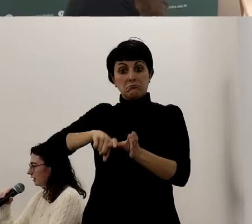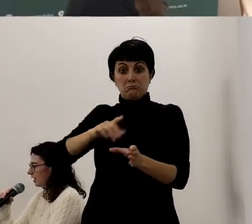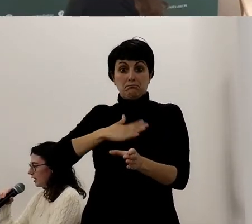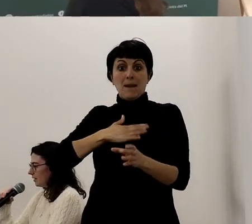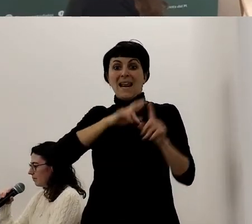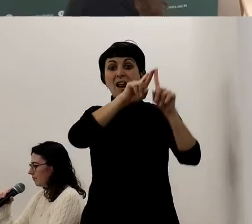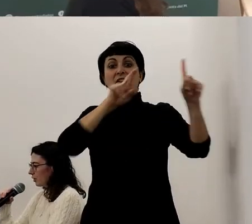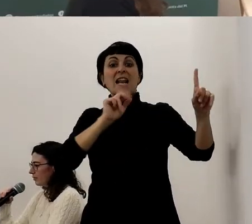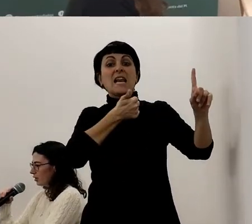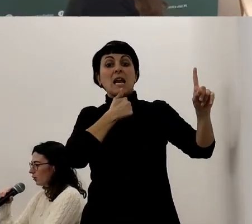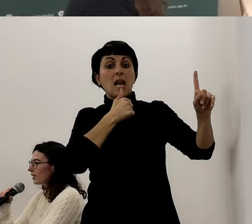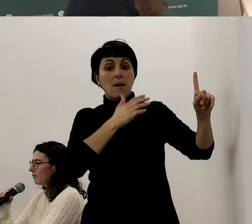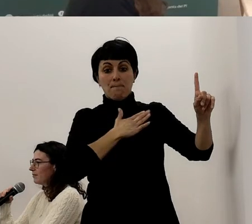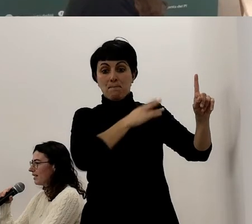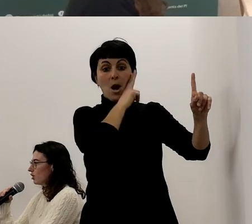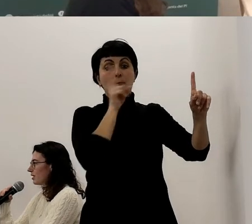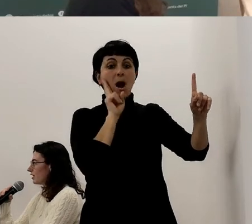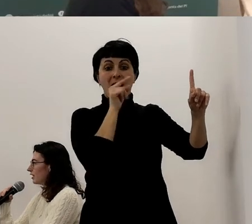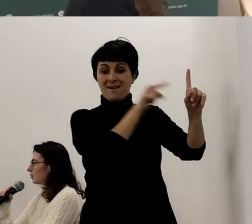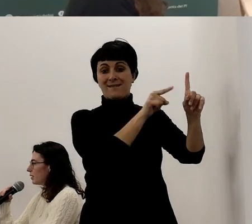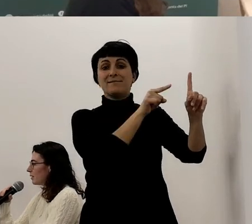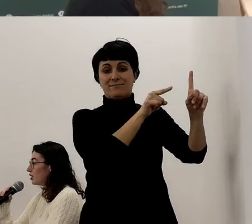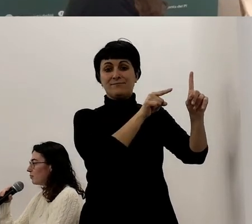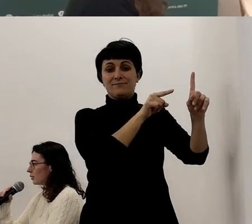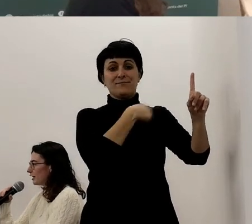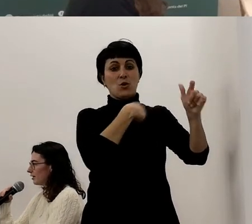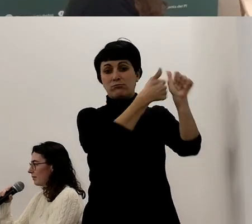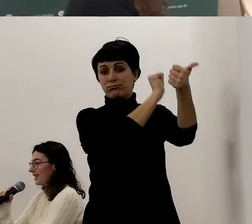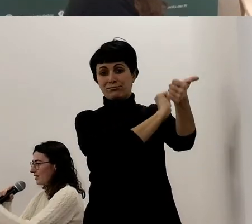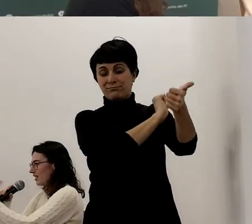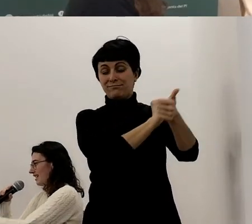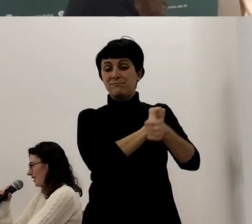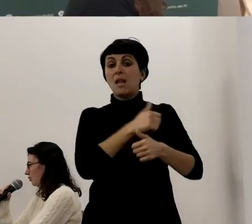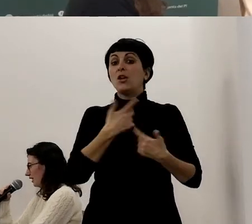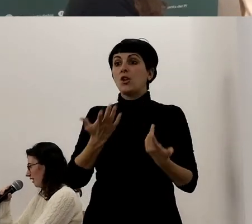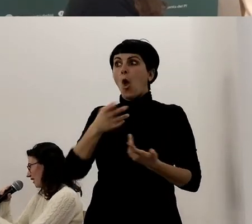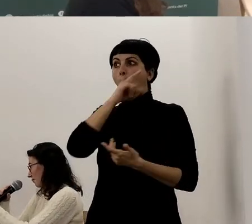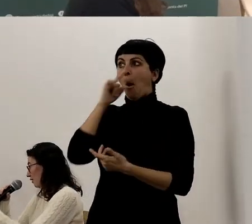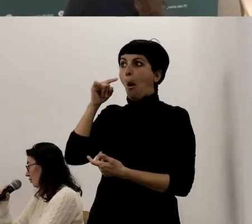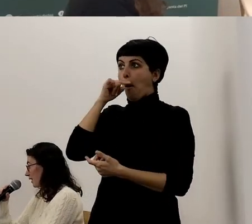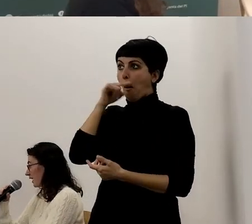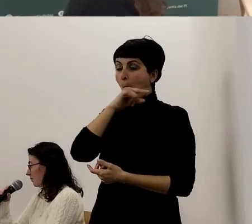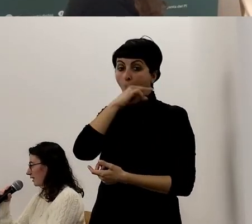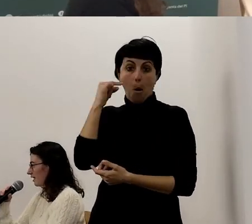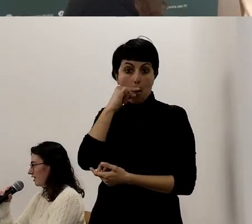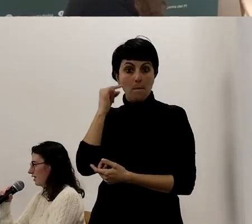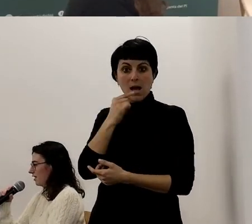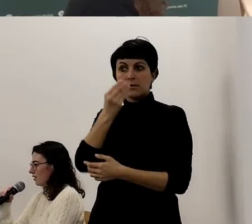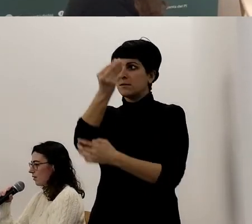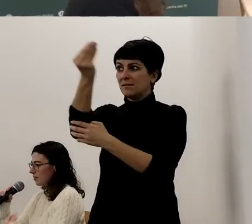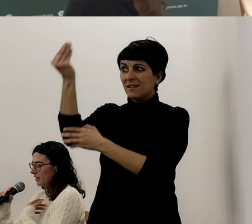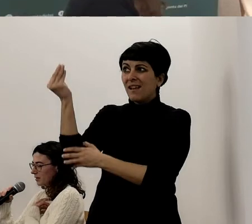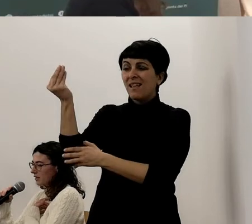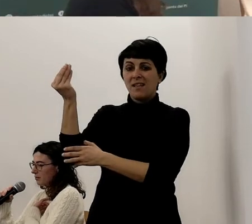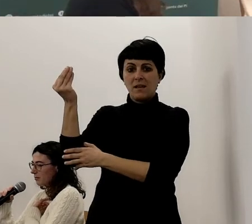mare, però també trobo que els homes tenen un paper molt important, perquè és el seu terreny, per dir-ho d'una manera ara mateix. No, a mi, per exemple, també